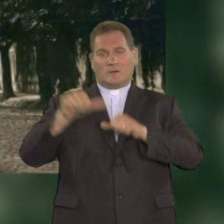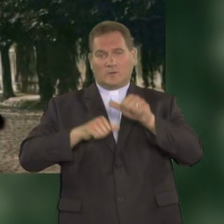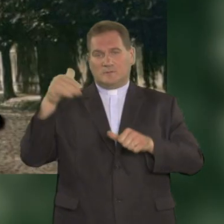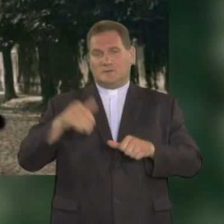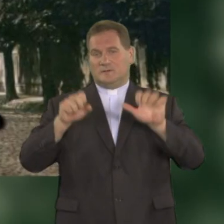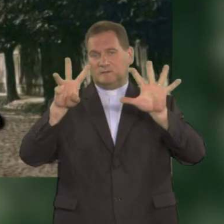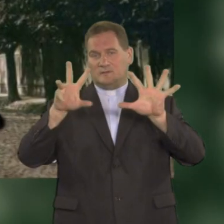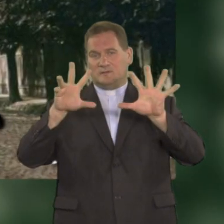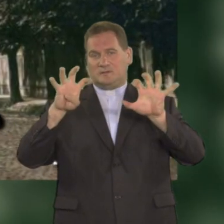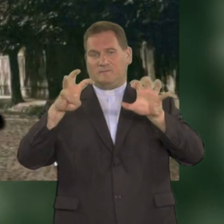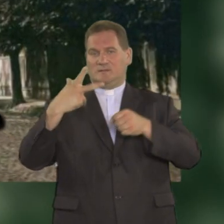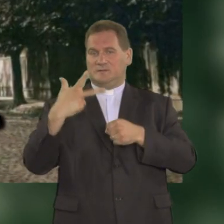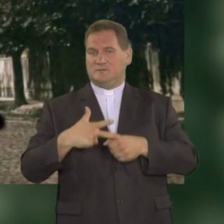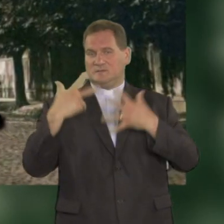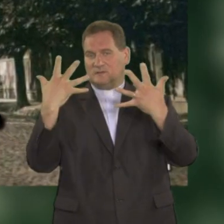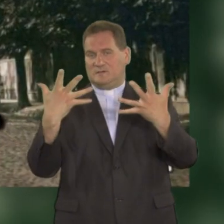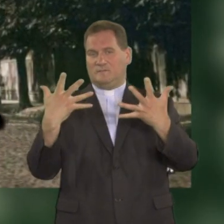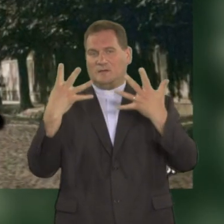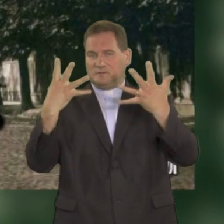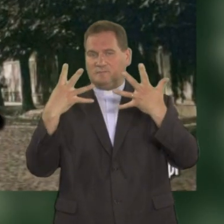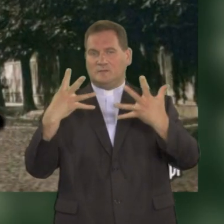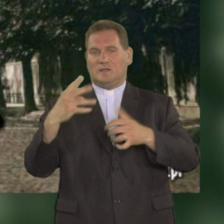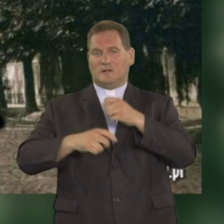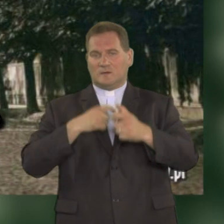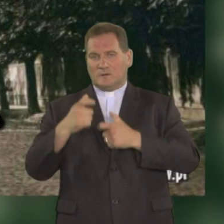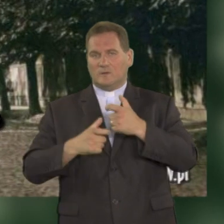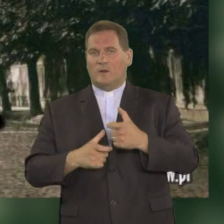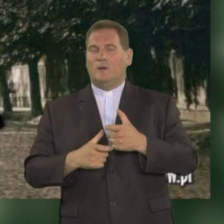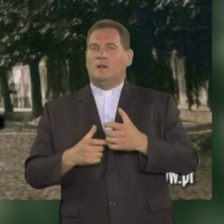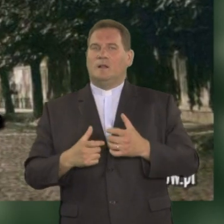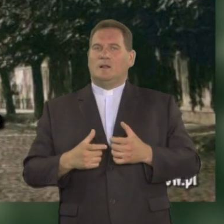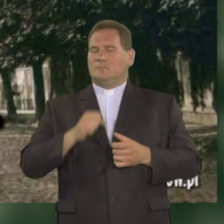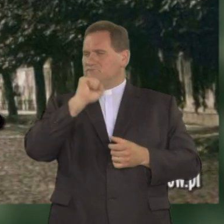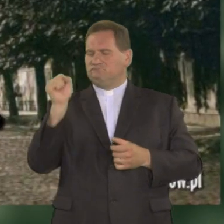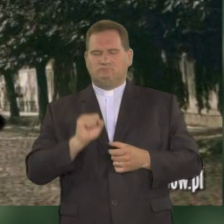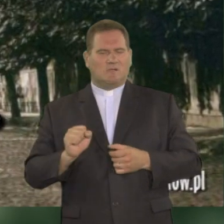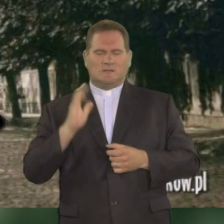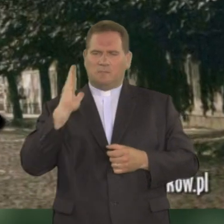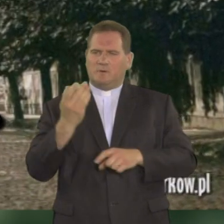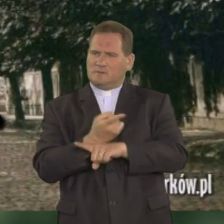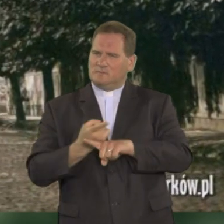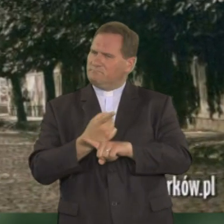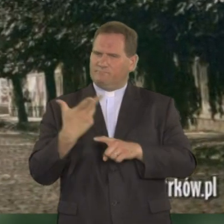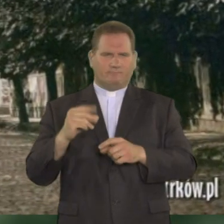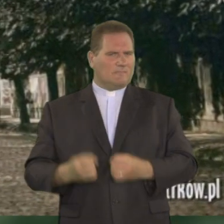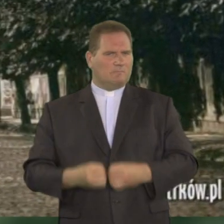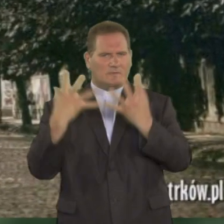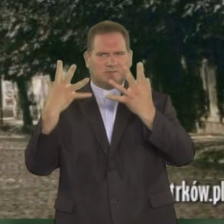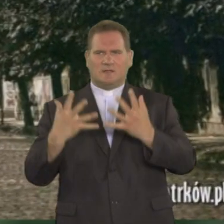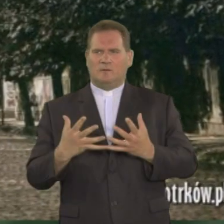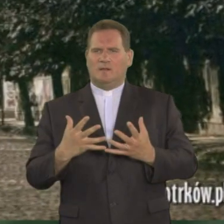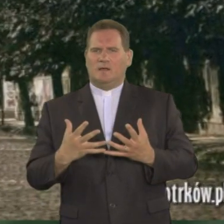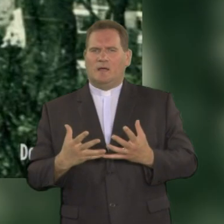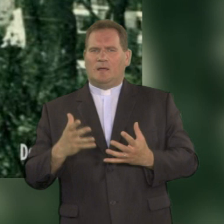1939. Po niemieckim bombardowaniu w pierwszych dniach września nigdy już nie odzyskał świetności. Stopniowo